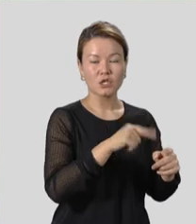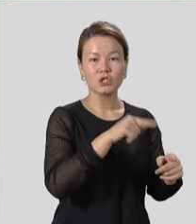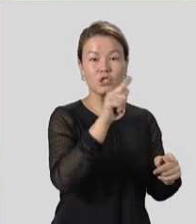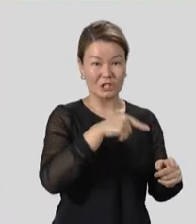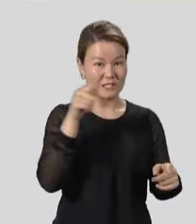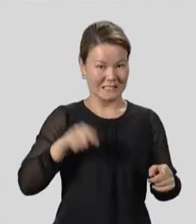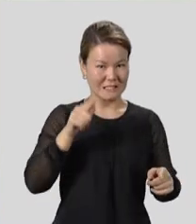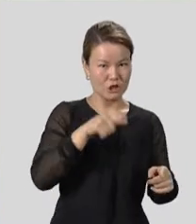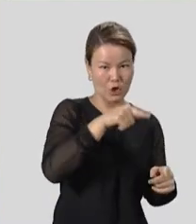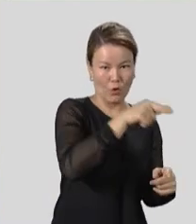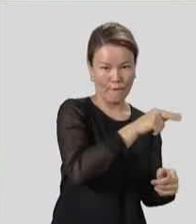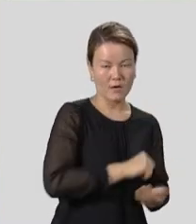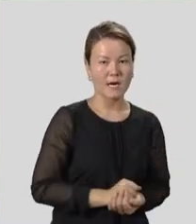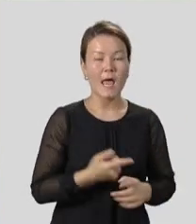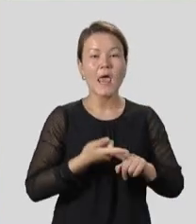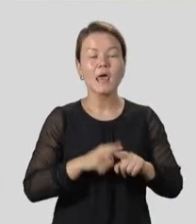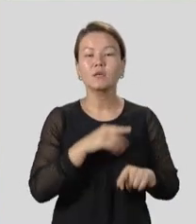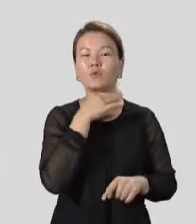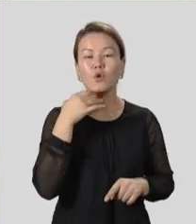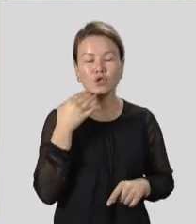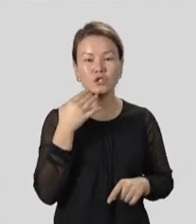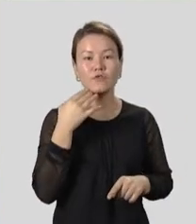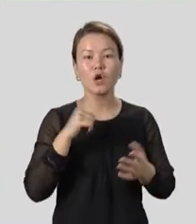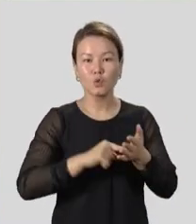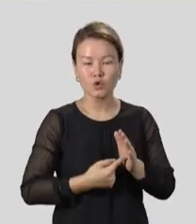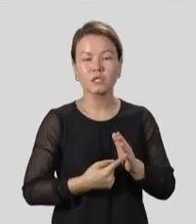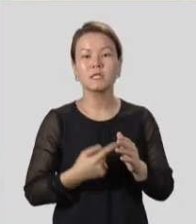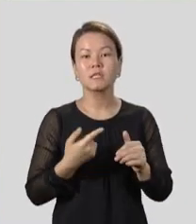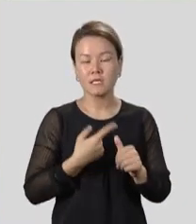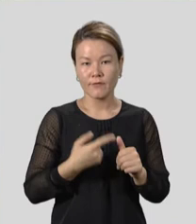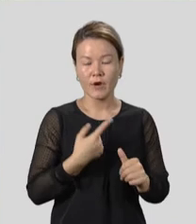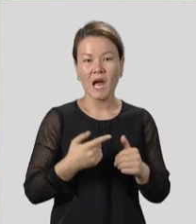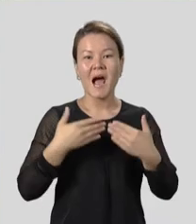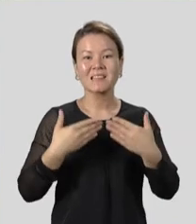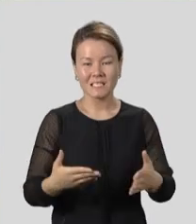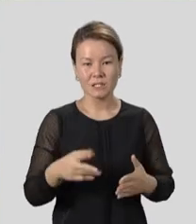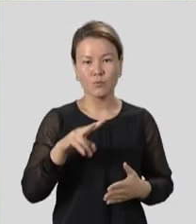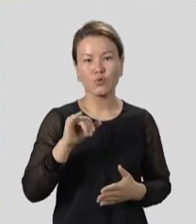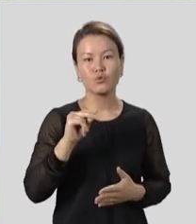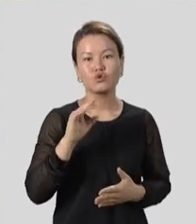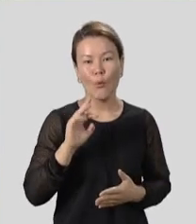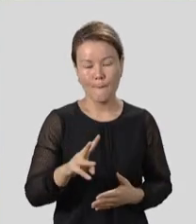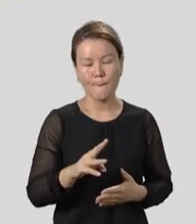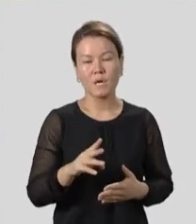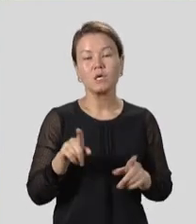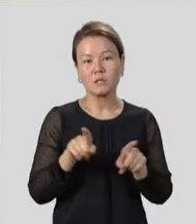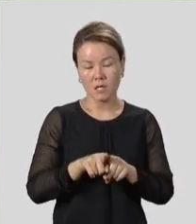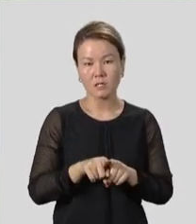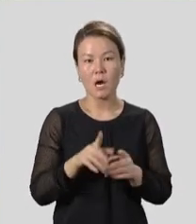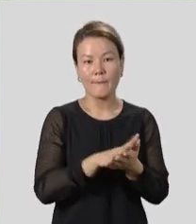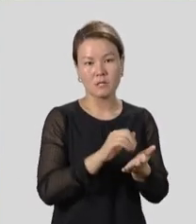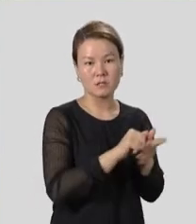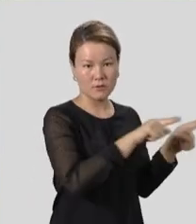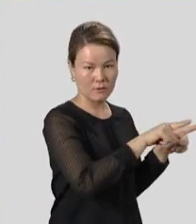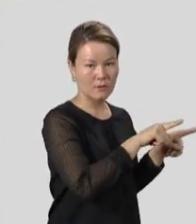штриховкой. Это множество точек также называют открытым лучом и обозначают вот